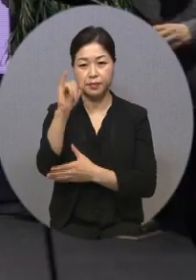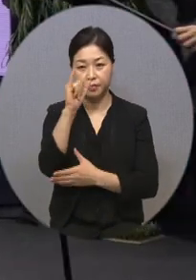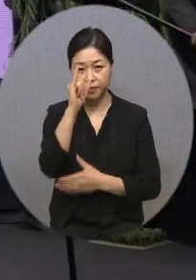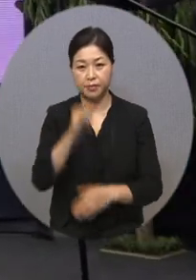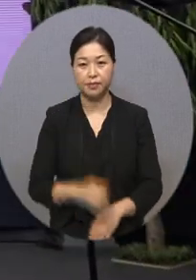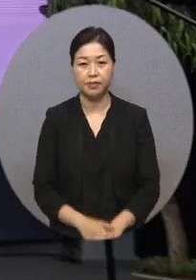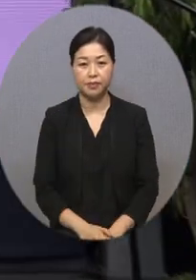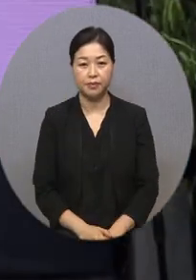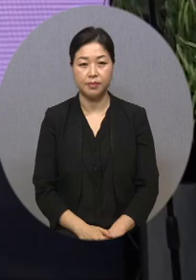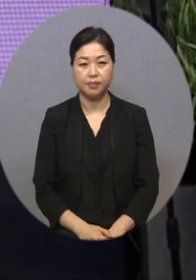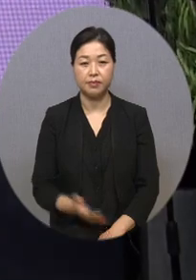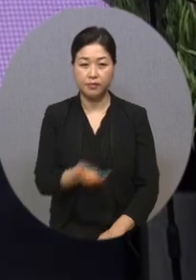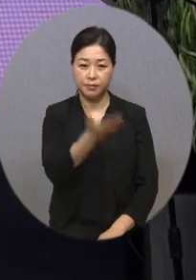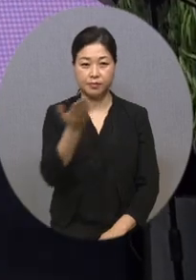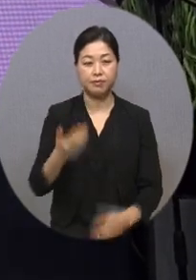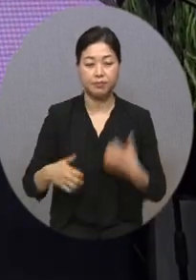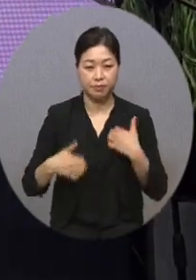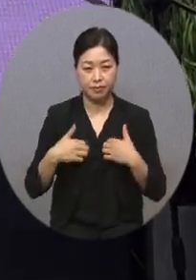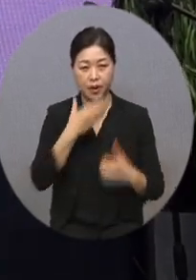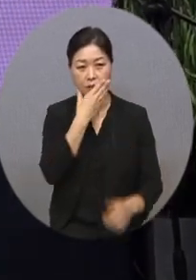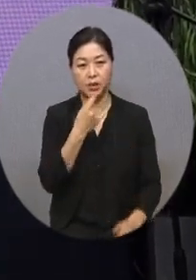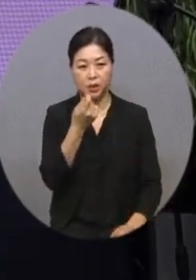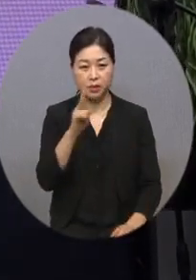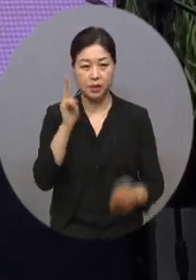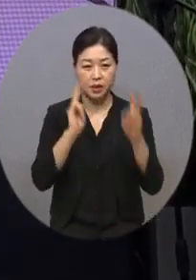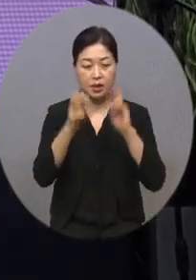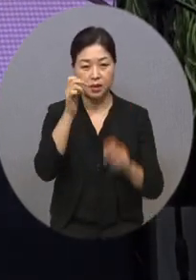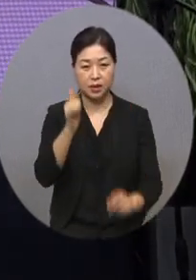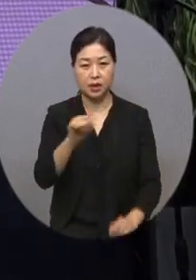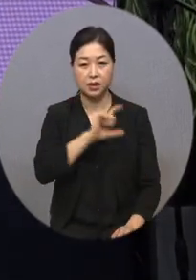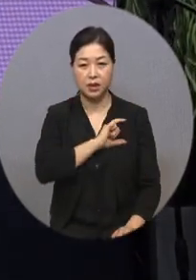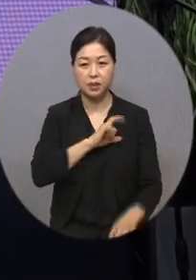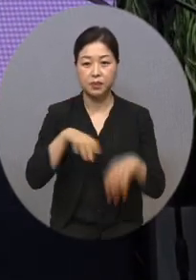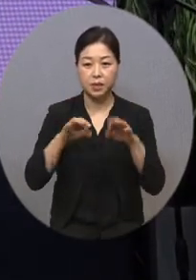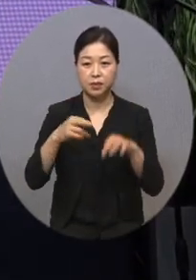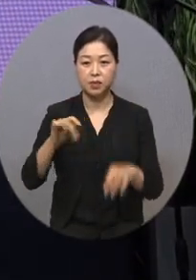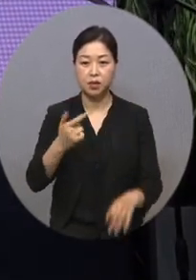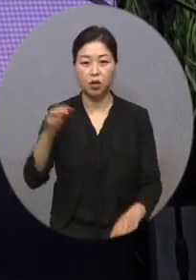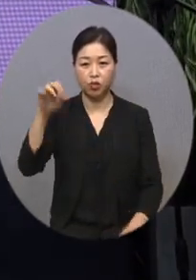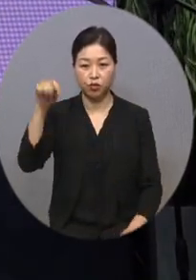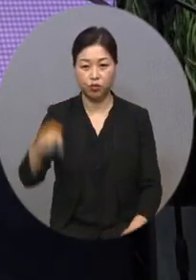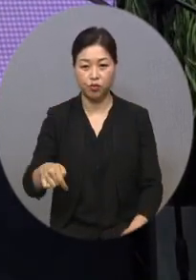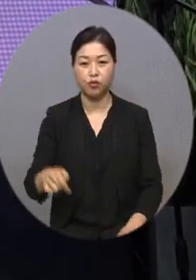여러분 반갑습니다. 북지TV 사장 김선우입니다. 다시 한번 인사드리겠습니다.